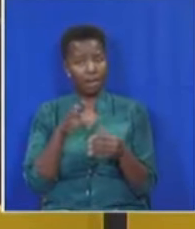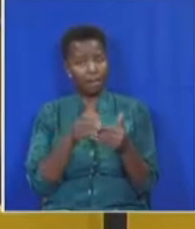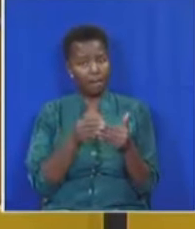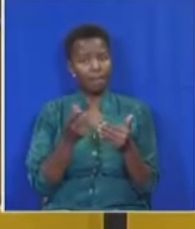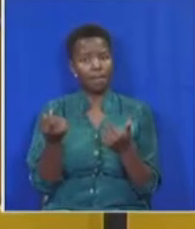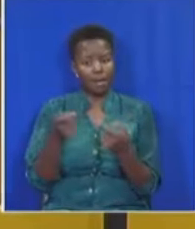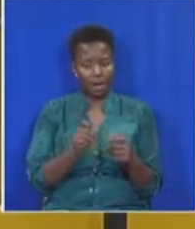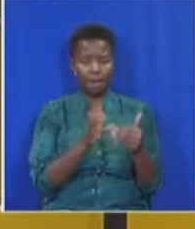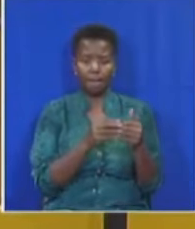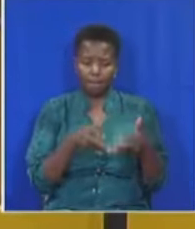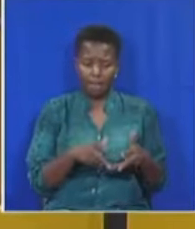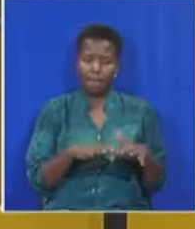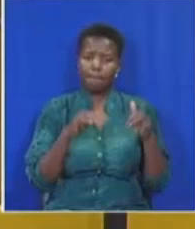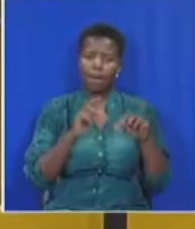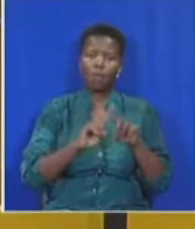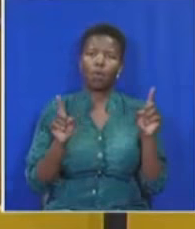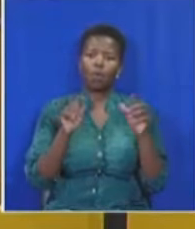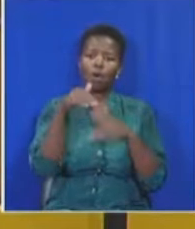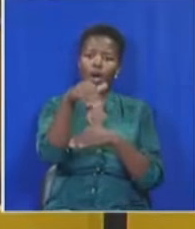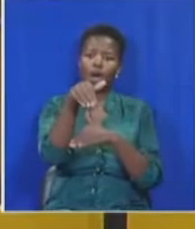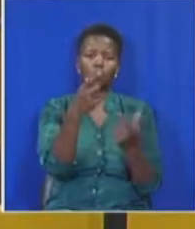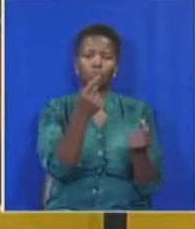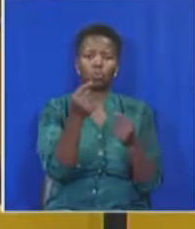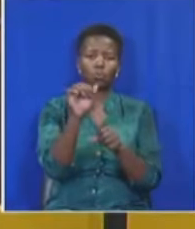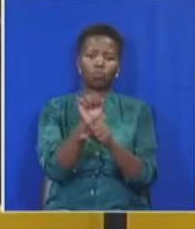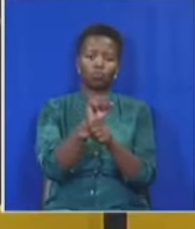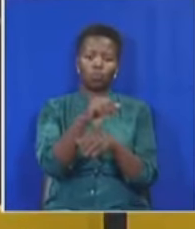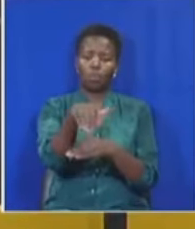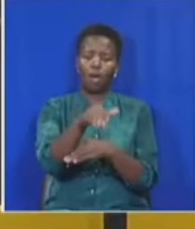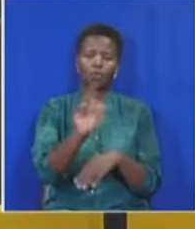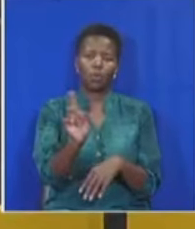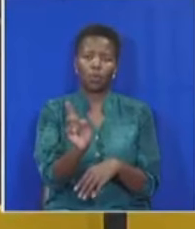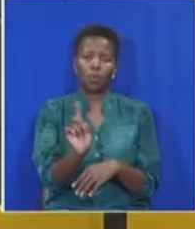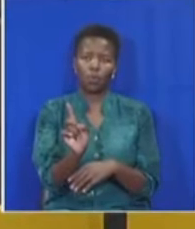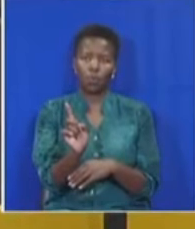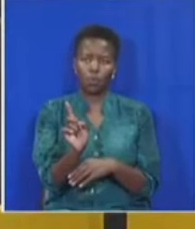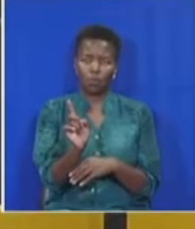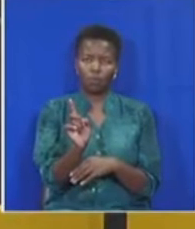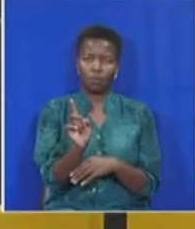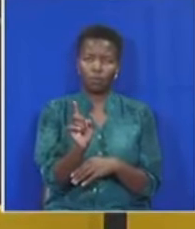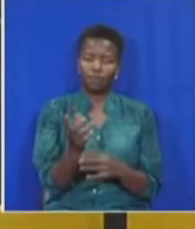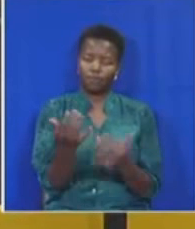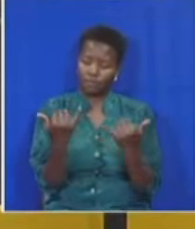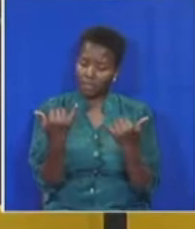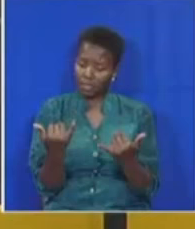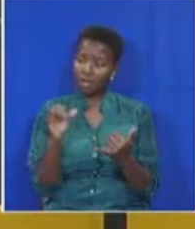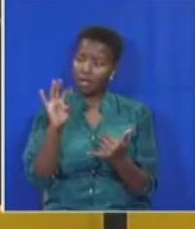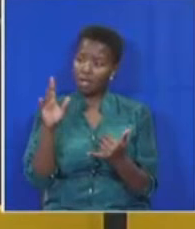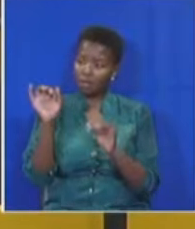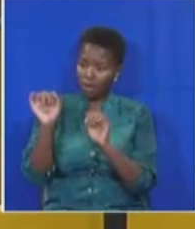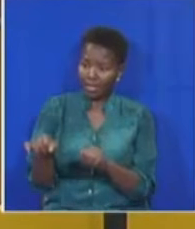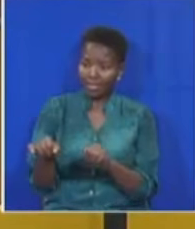afuna uzokwenza lo msebenzi. Siyayivuma into yoba uba kukho umntu owenze undonakele ongayenzanga bekumele